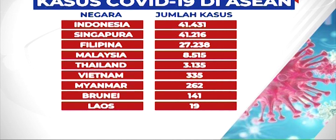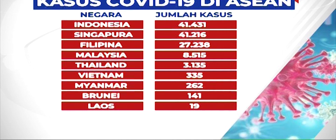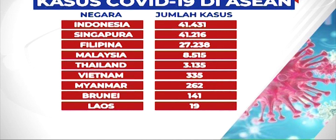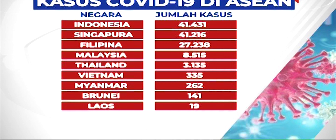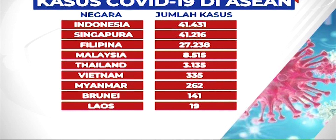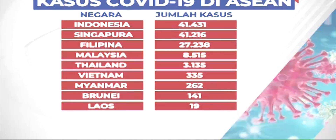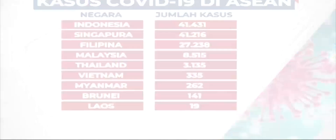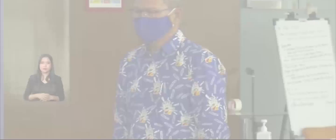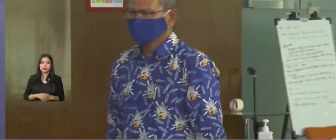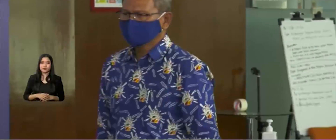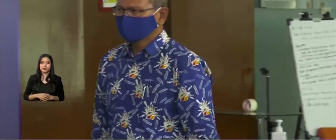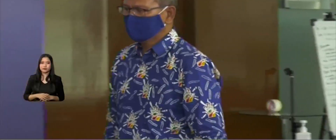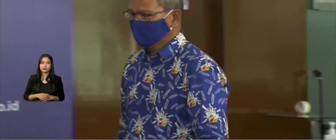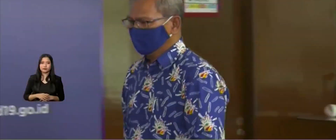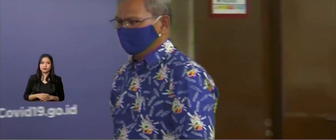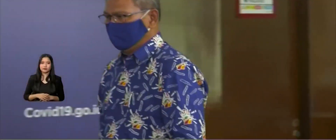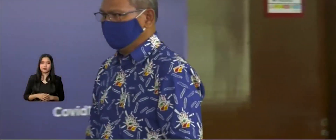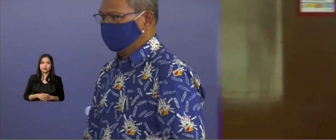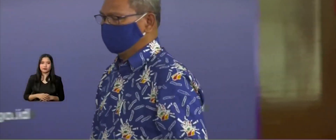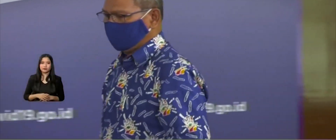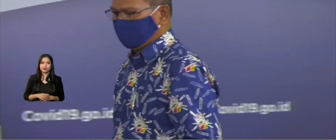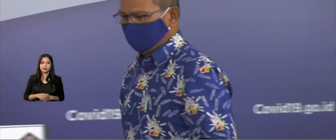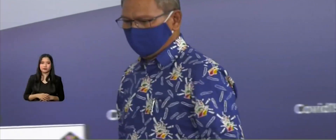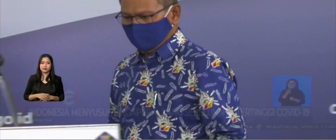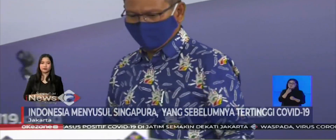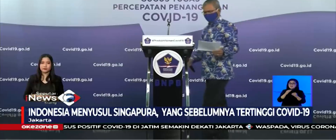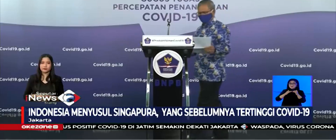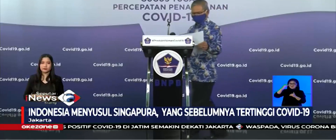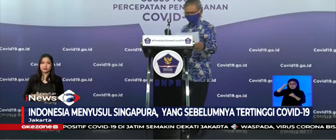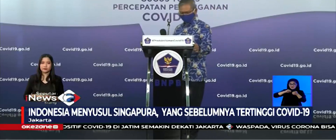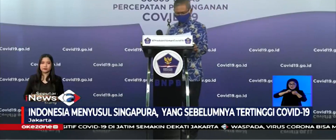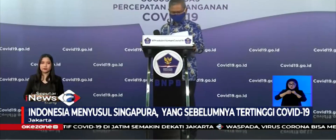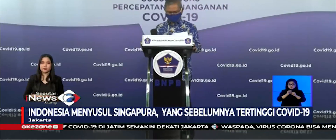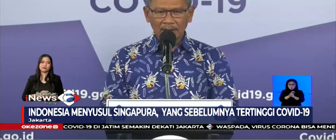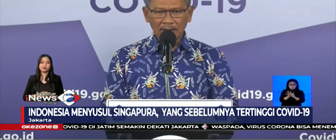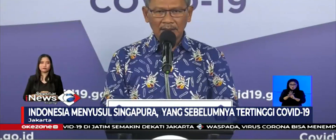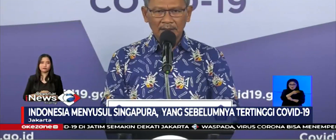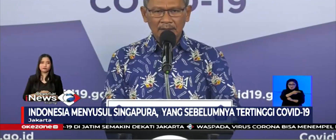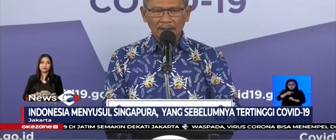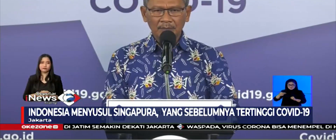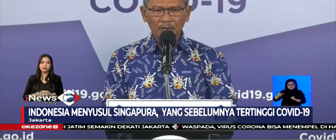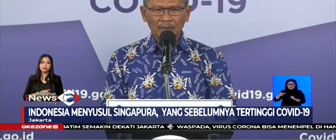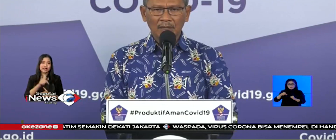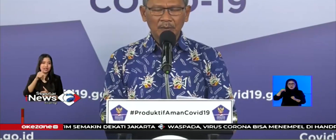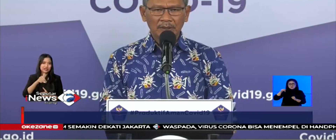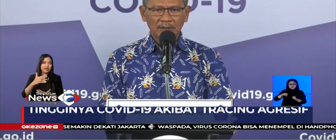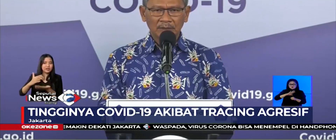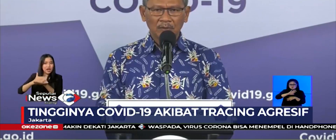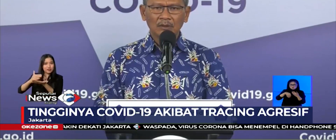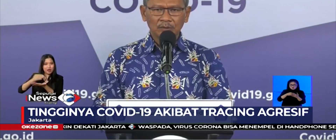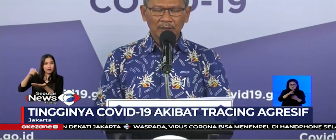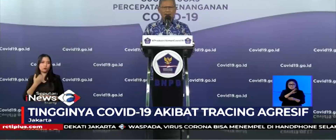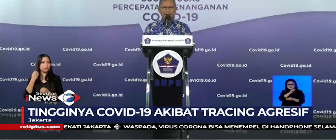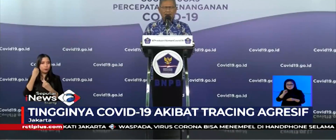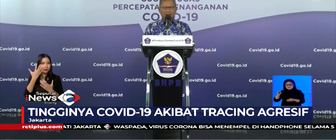kasus. Terkait tingginya kasus COVID-19 di tanah air, juru bicara pemerintah Ahmad Yuryanto menyatakan tracing